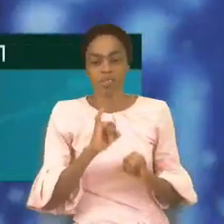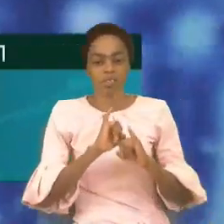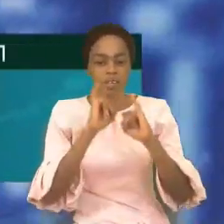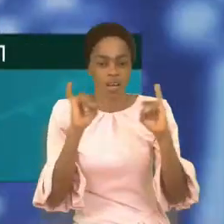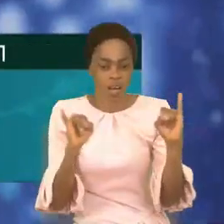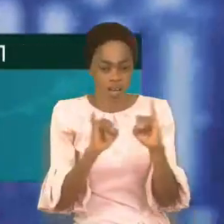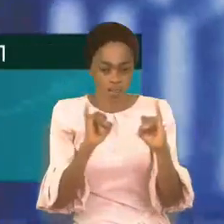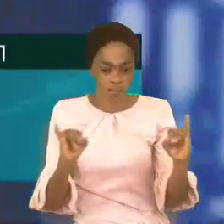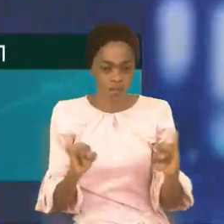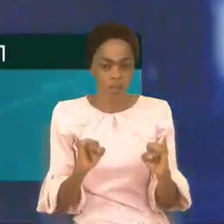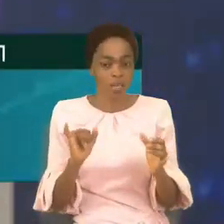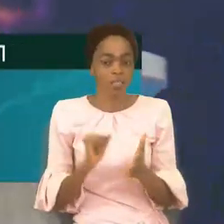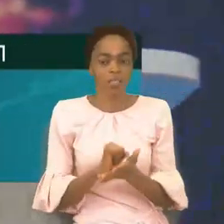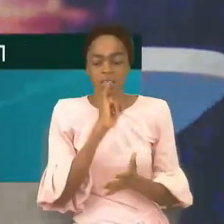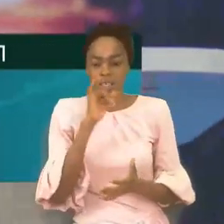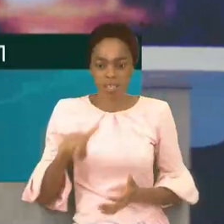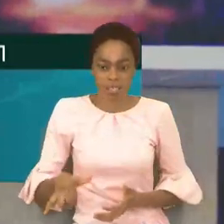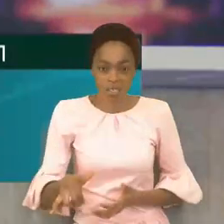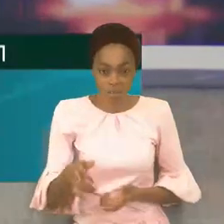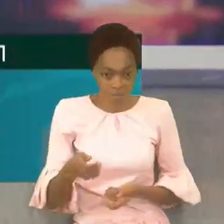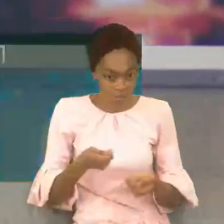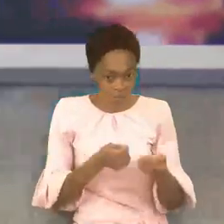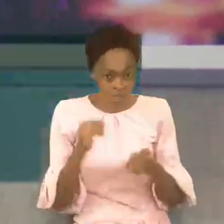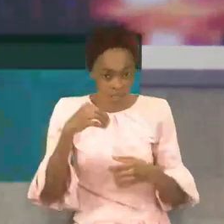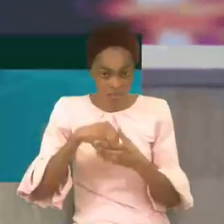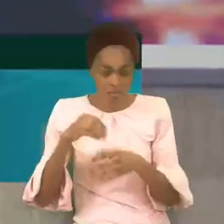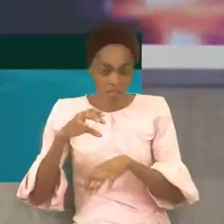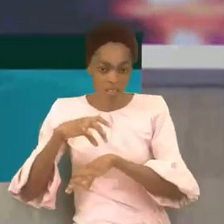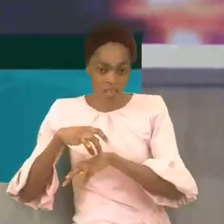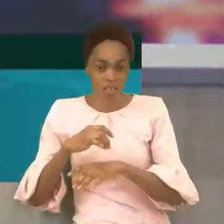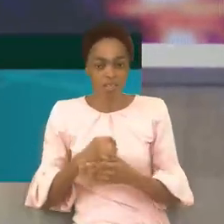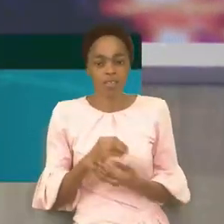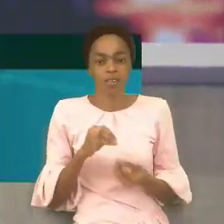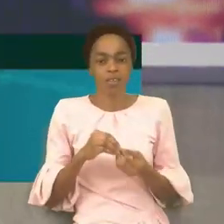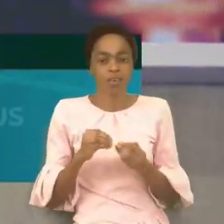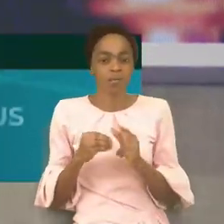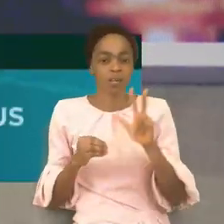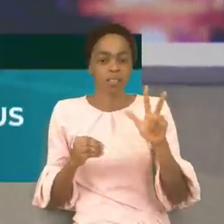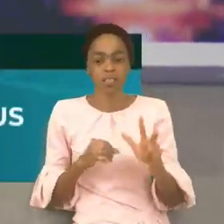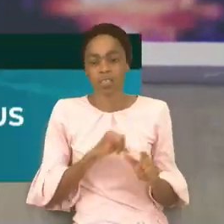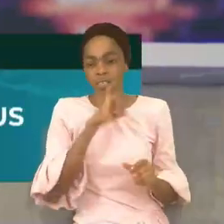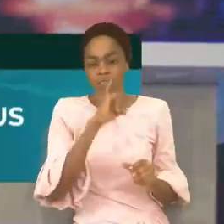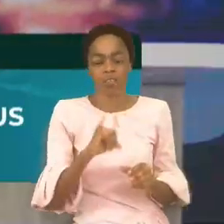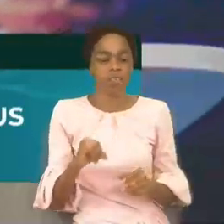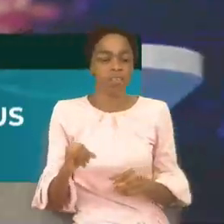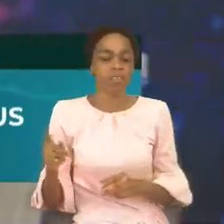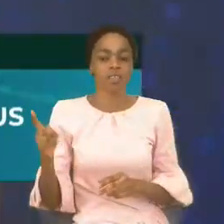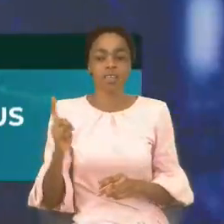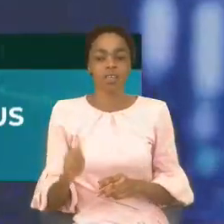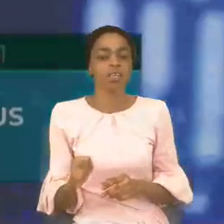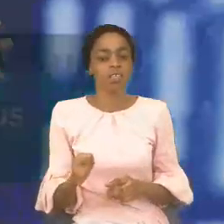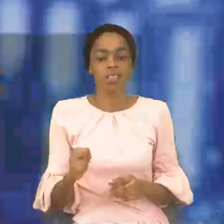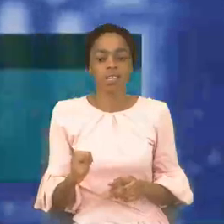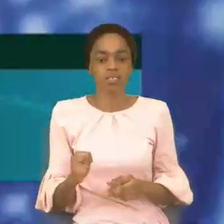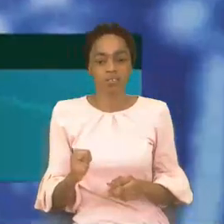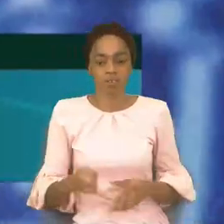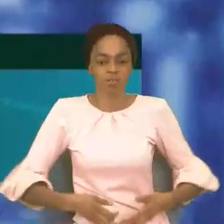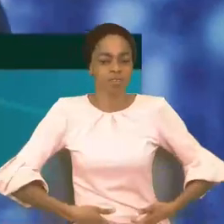règne toujours sur la terre. Troisième élément, l'indignation contre les